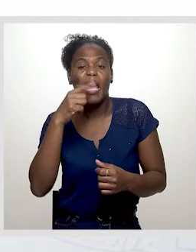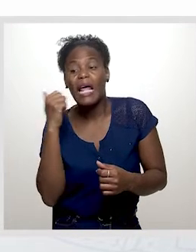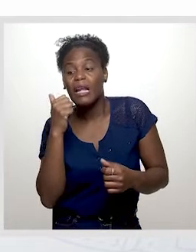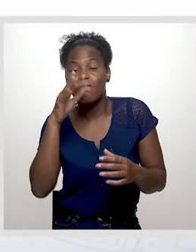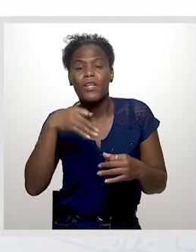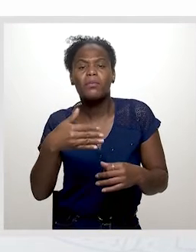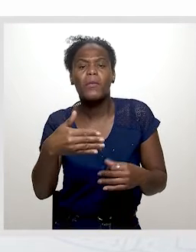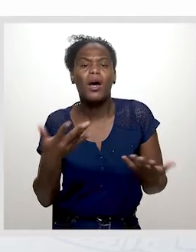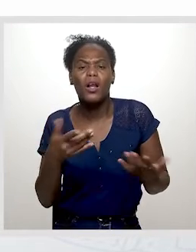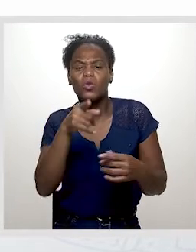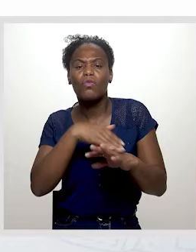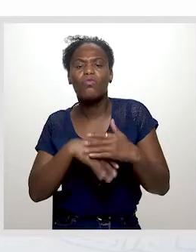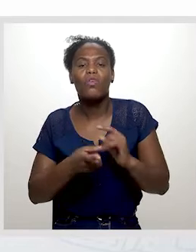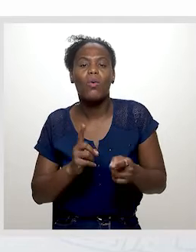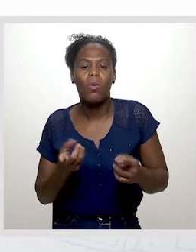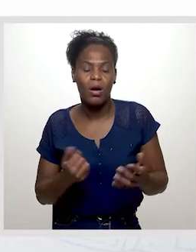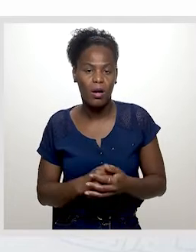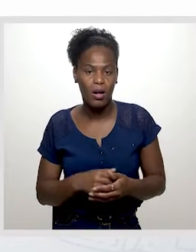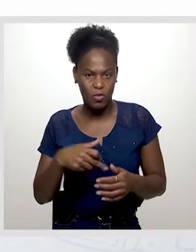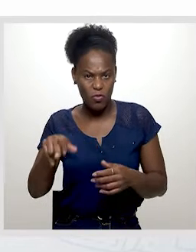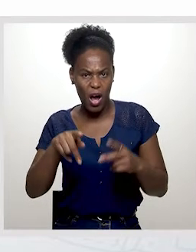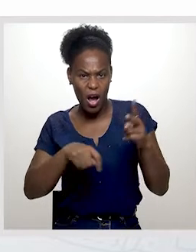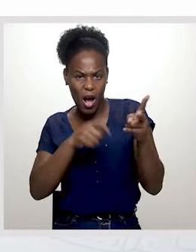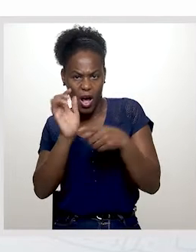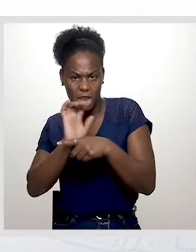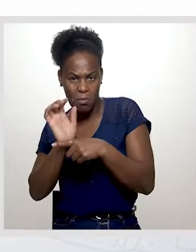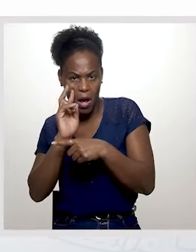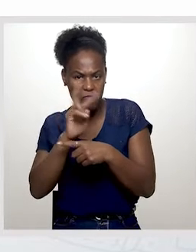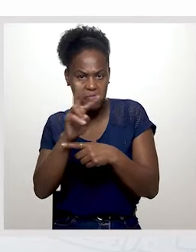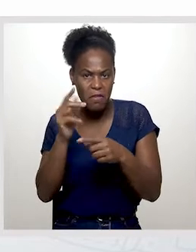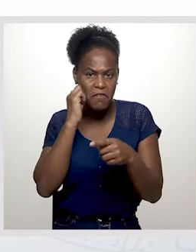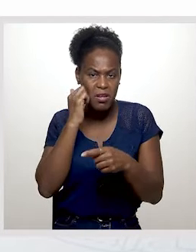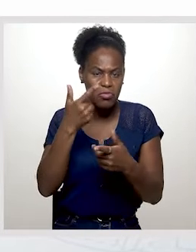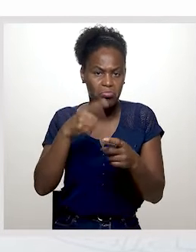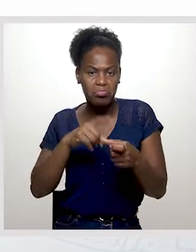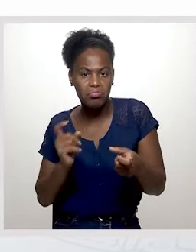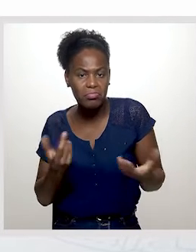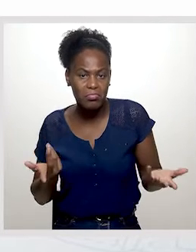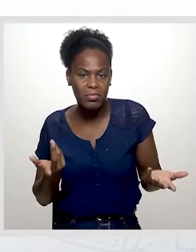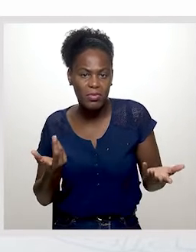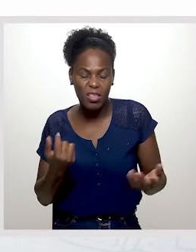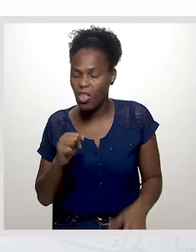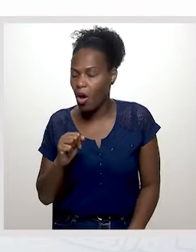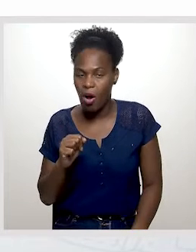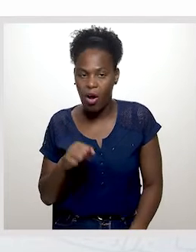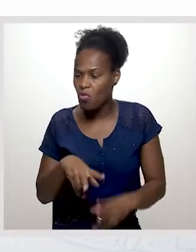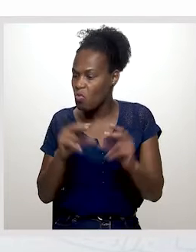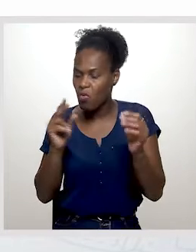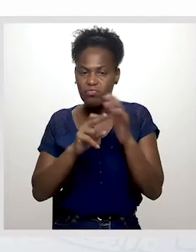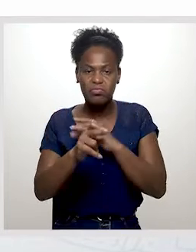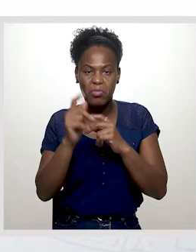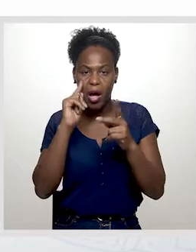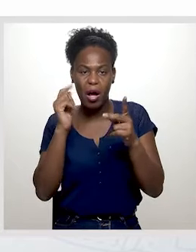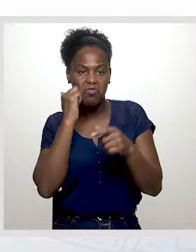week-end? Qu'est-ce que tu fais? Tu vas au cinéma? Tu sors? Je ne vais jamais au